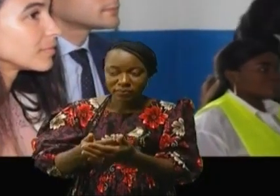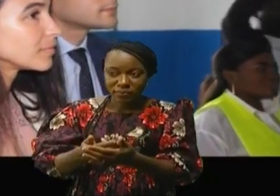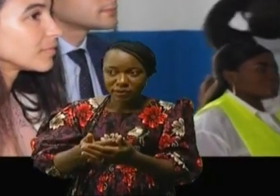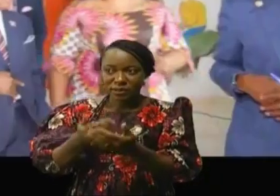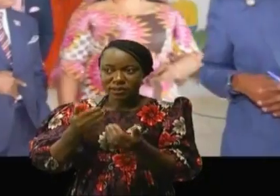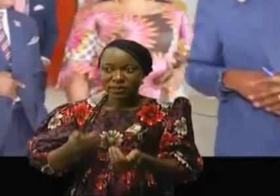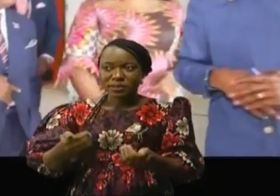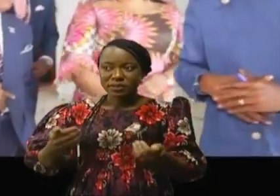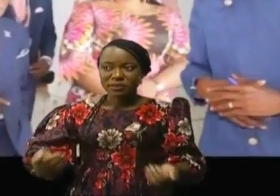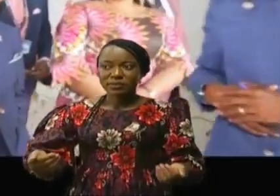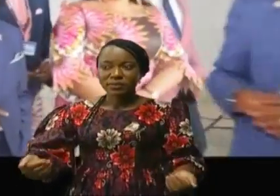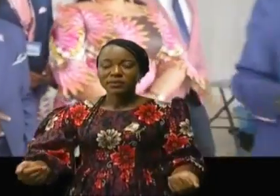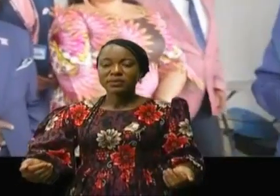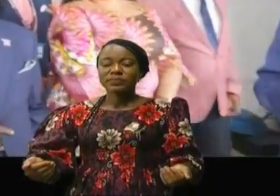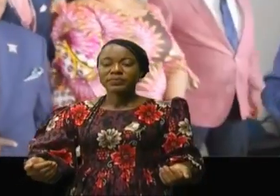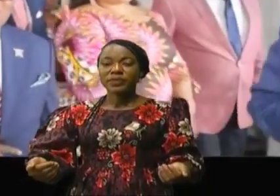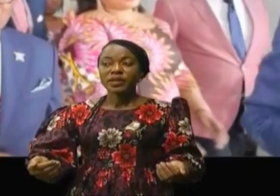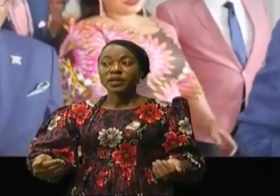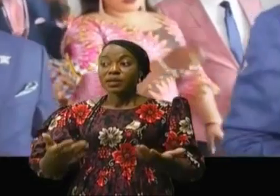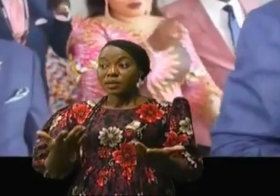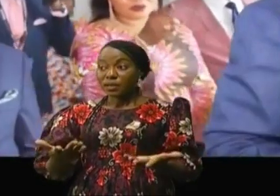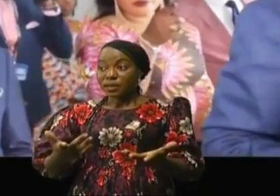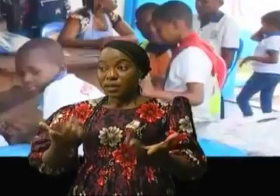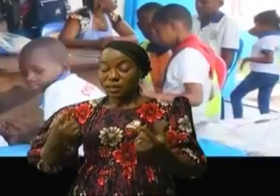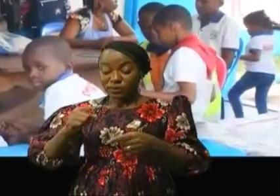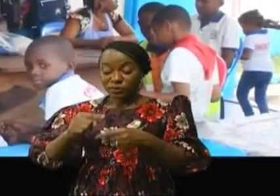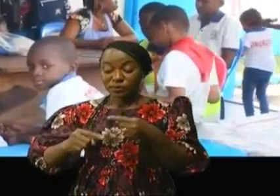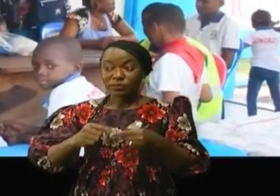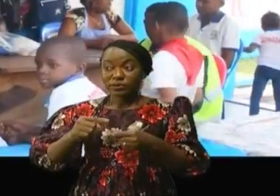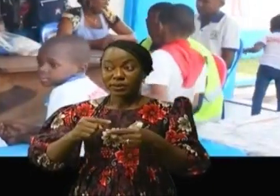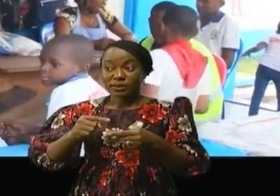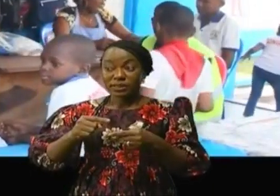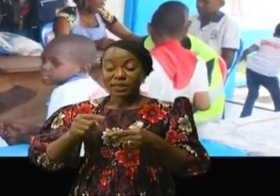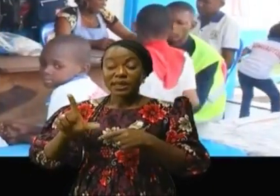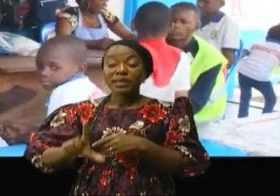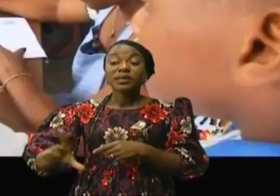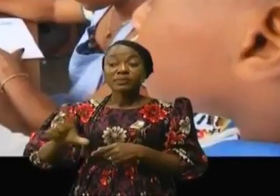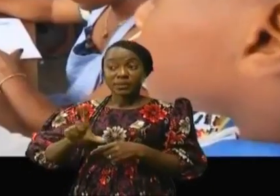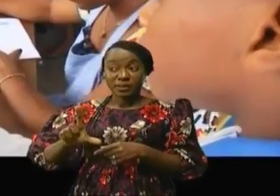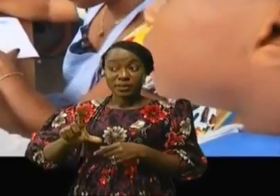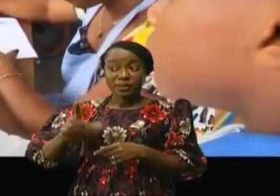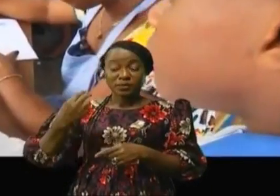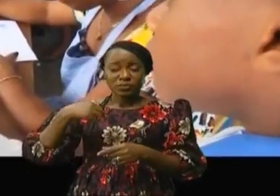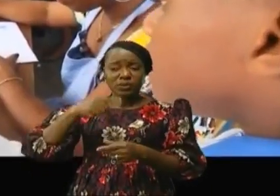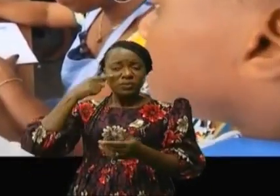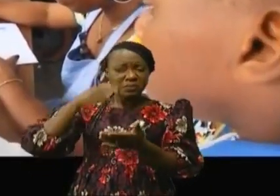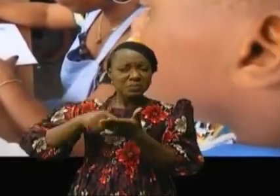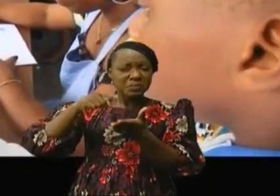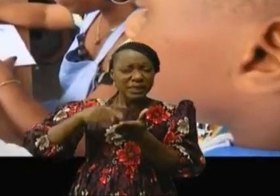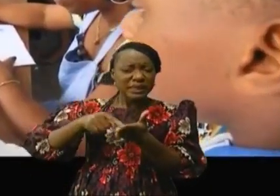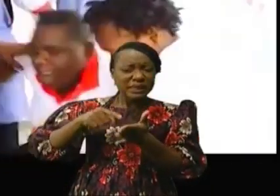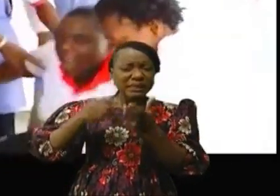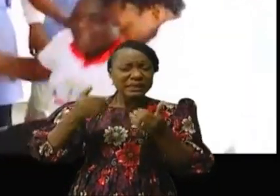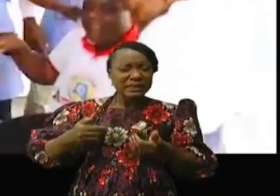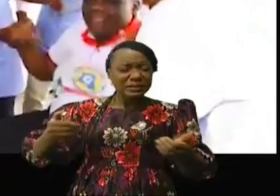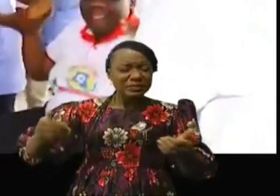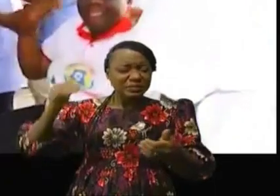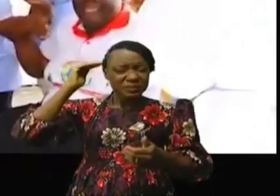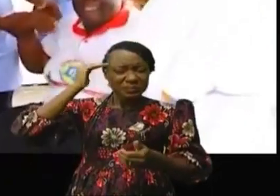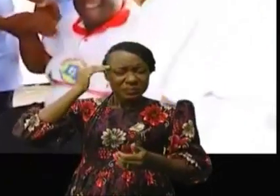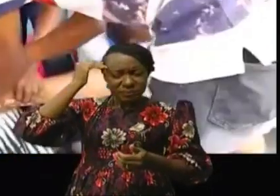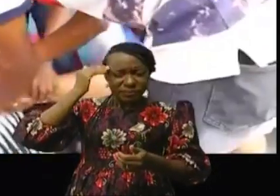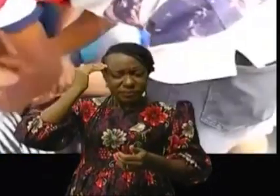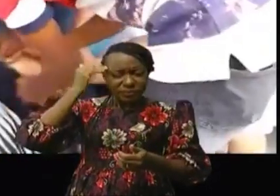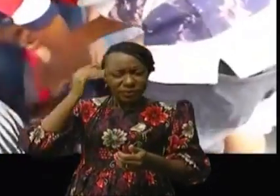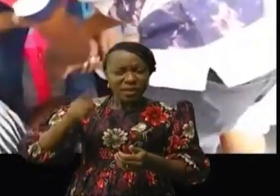de cette partie de la capitale. Quand on a commencé à limiter, on avait diagnostiqué les enfants de Tchango aussi. Ils sont venus, premier mois